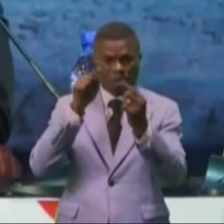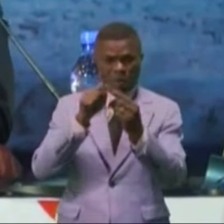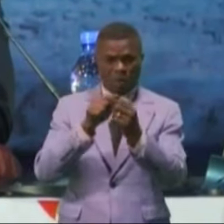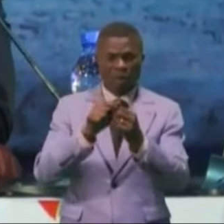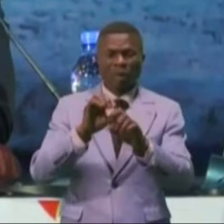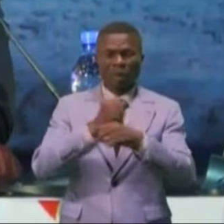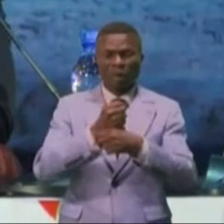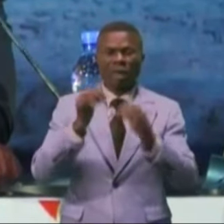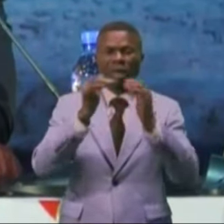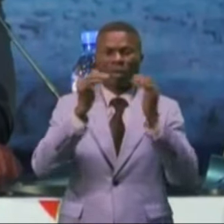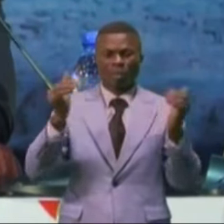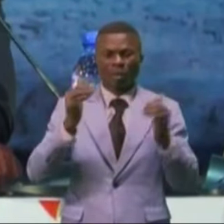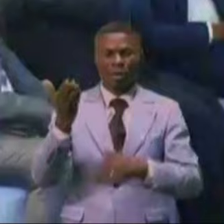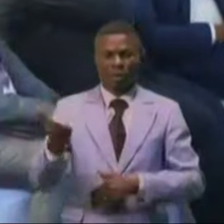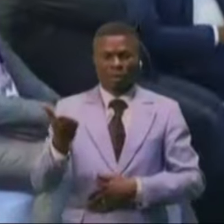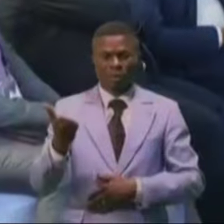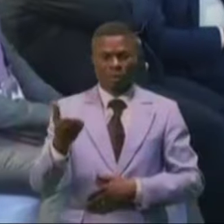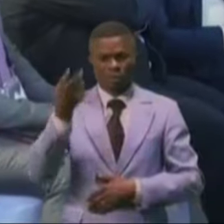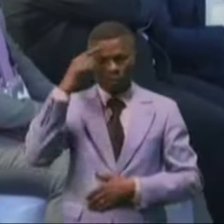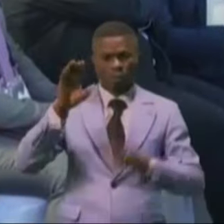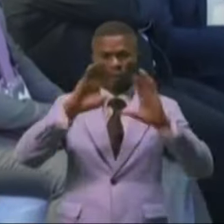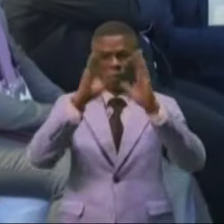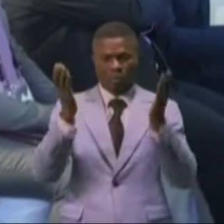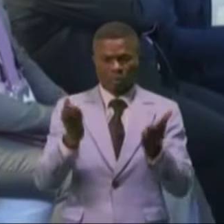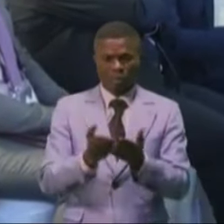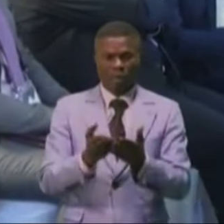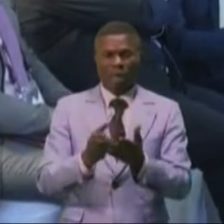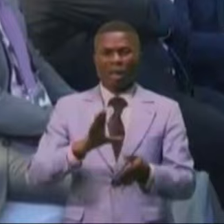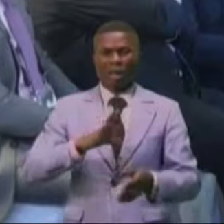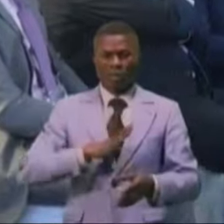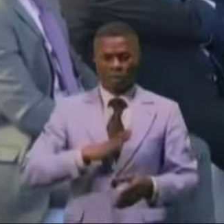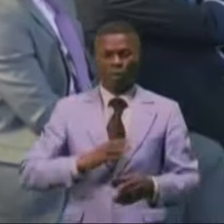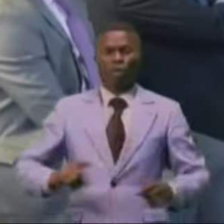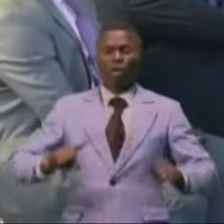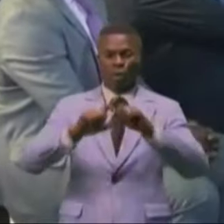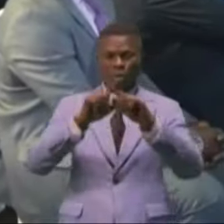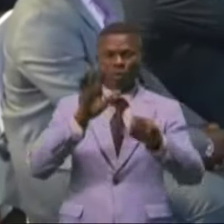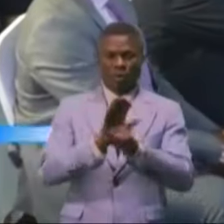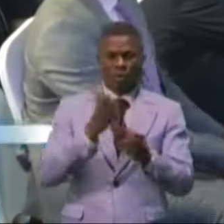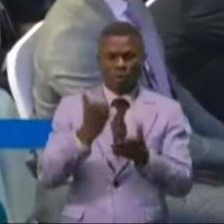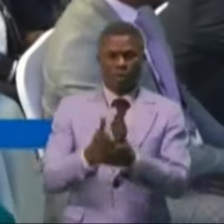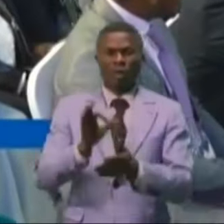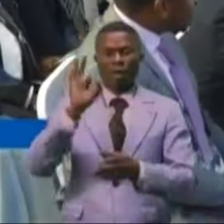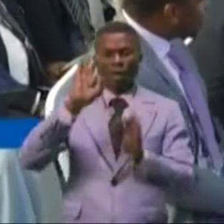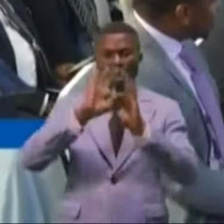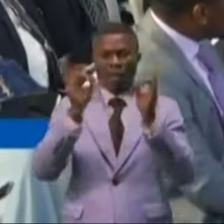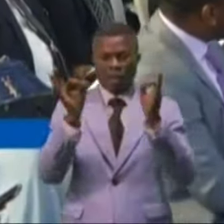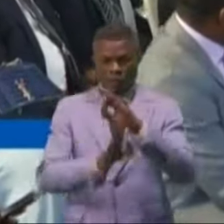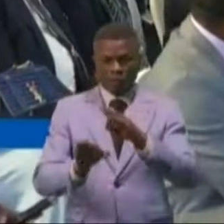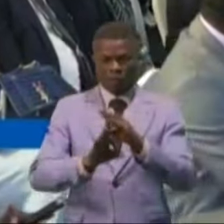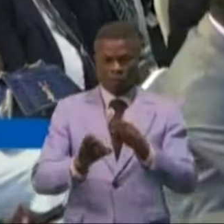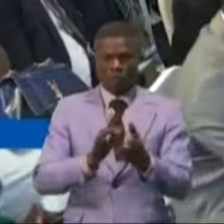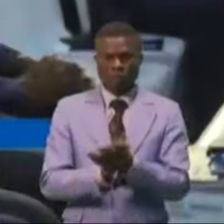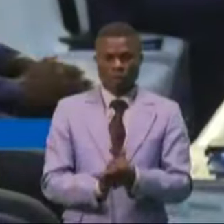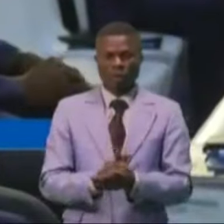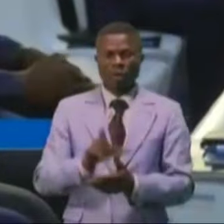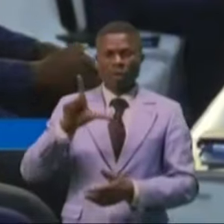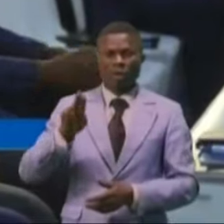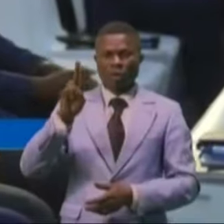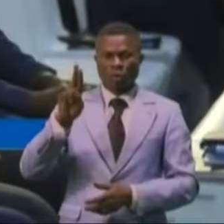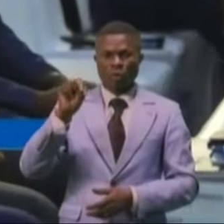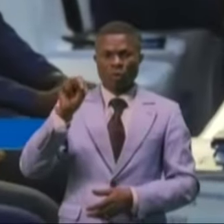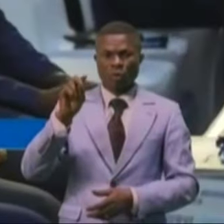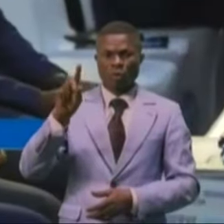rétablir la paix. Pour les communautés déjà touchées par des conflits, les Fonarev que dirige Lucien Lundula Lolatui,